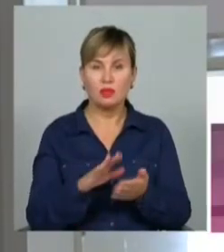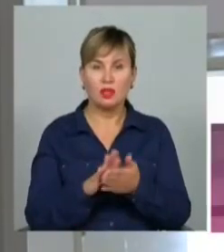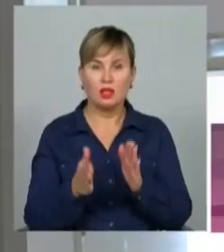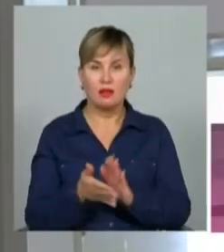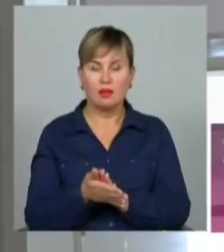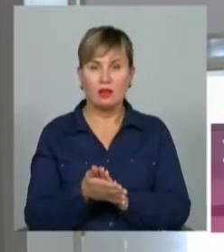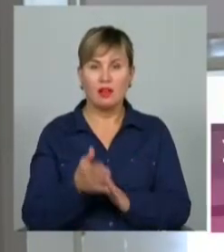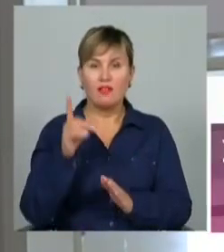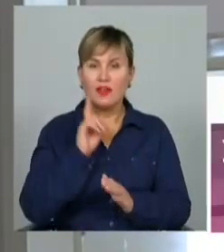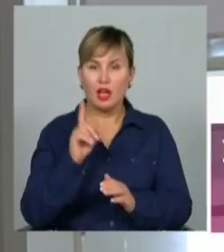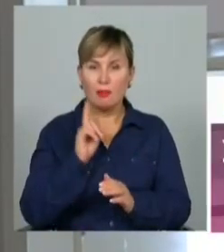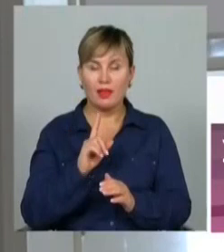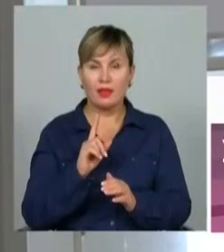договора